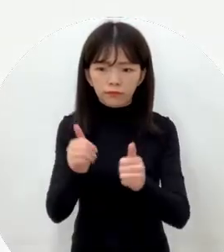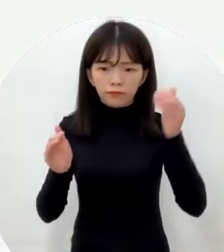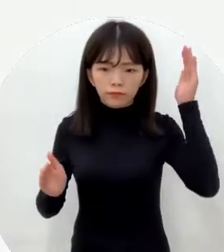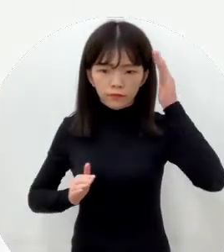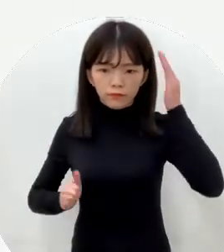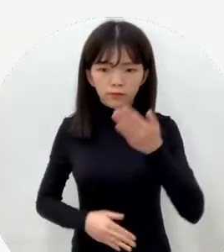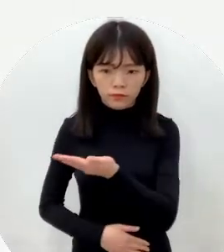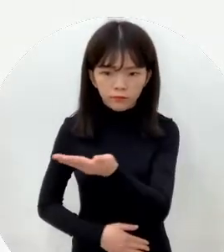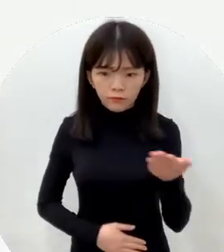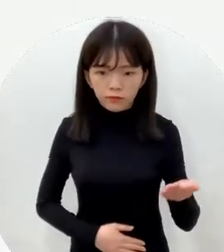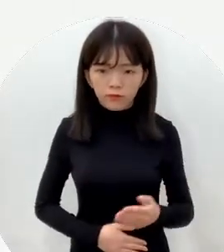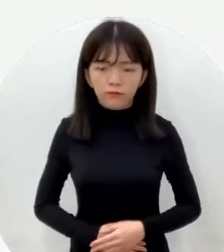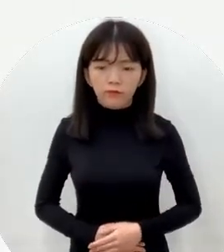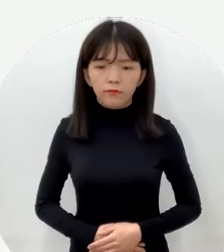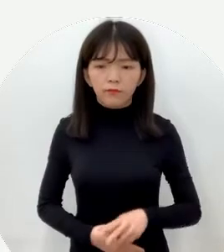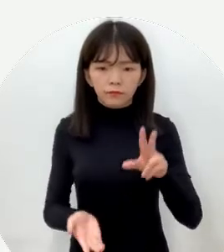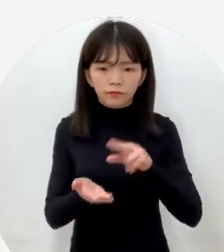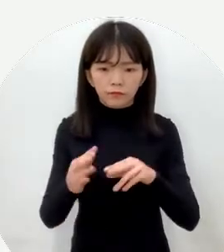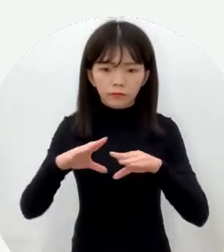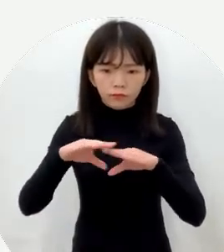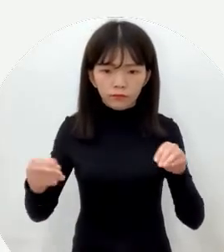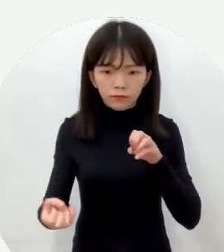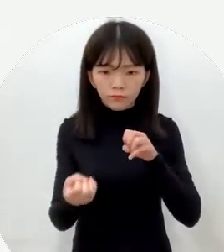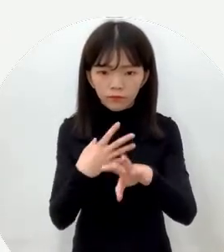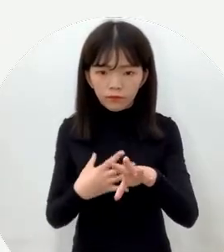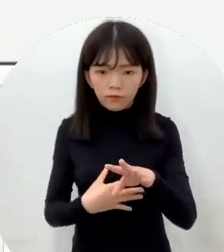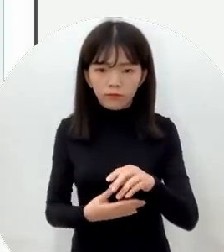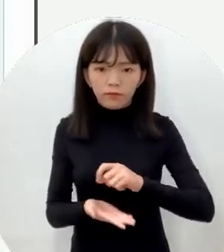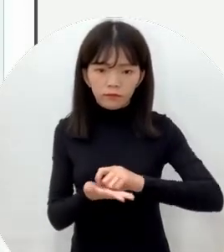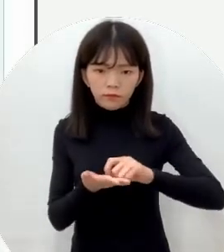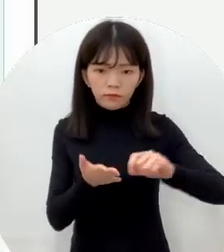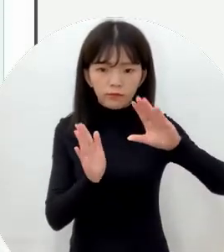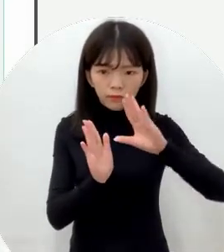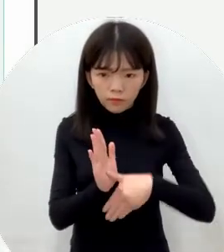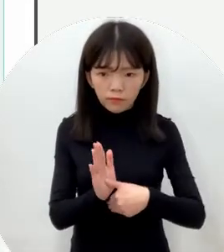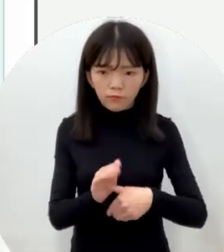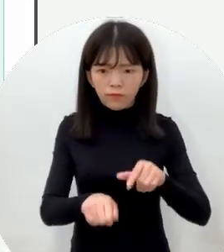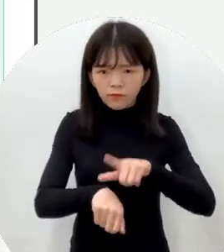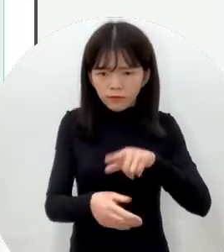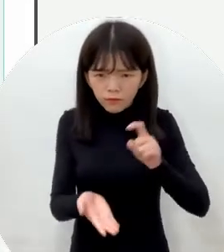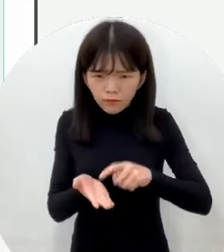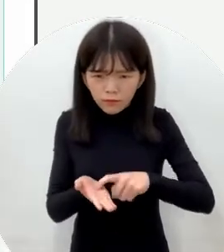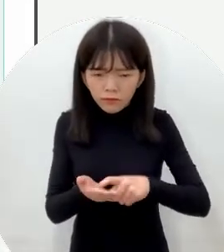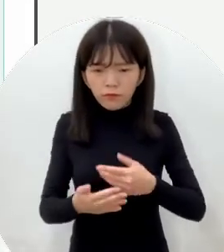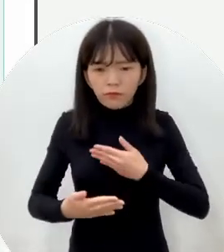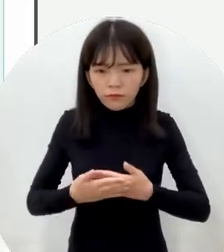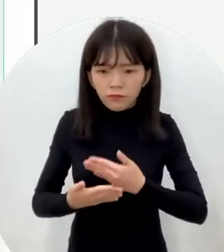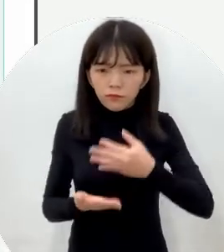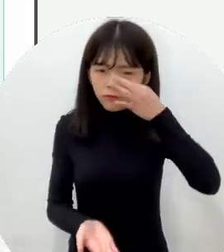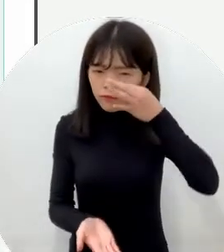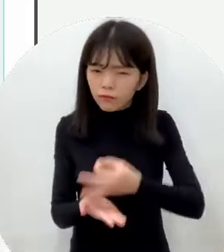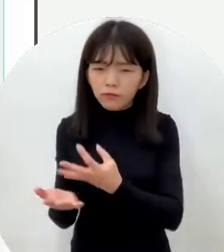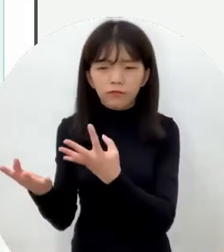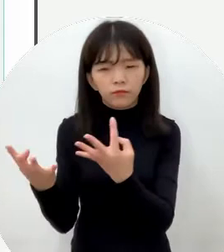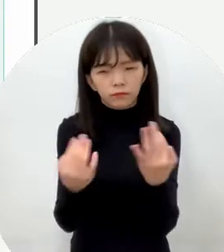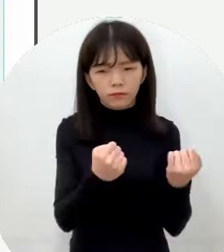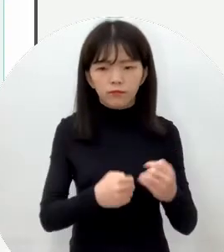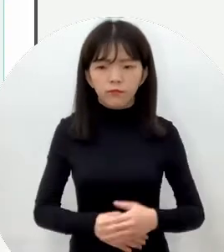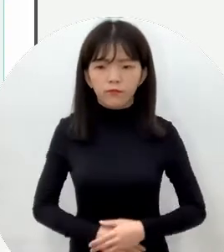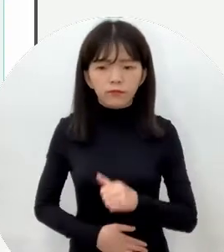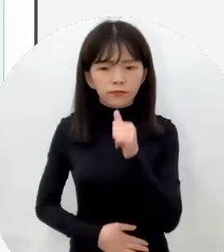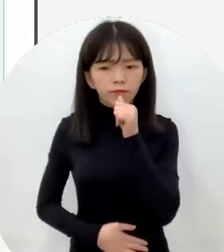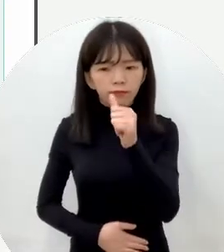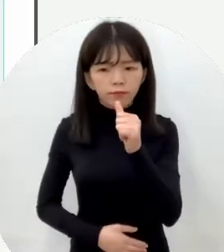수험생들이 문제를 잘 풀고도 답안지를 작성할 때 시간에 쫓기거나 너무 긴장해서 실수하는 경우가 많이